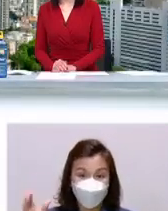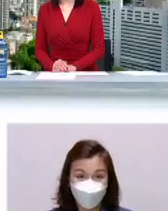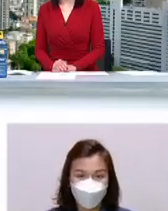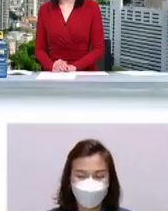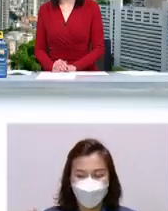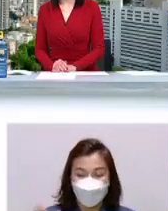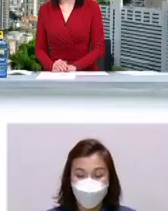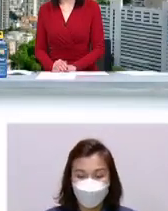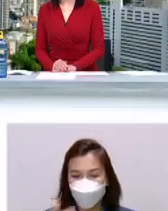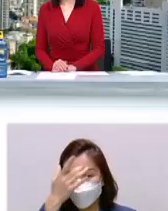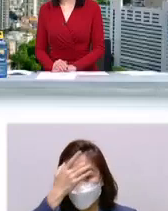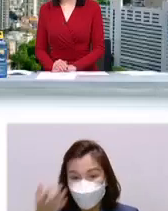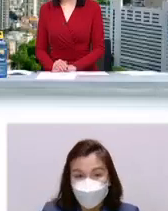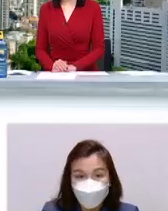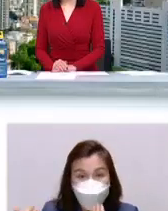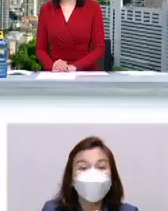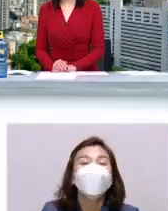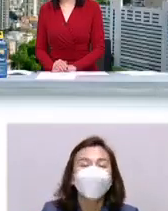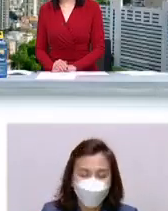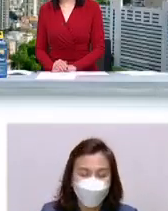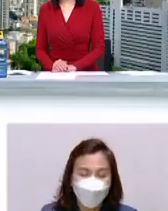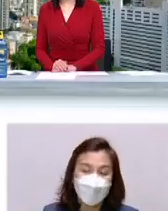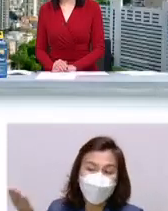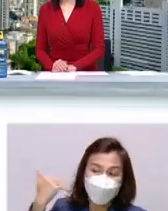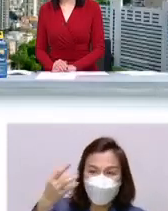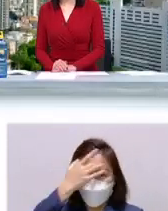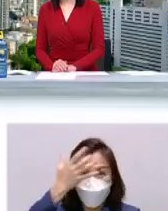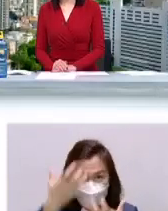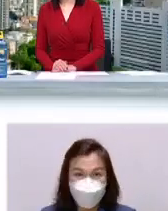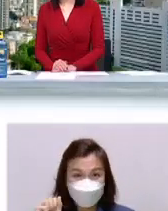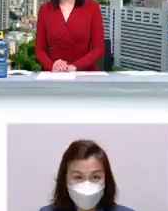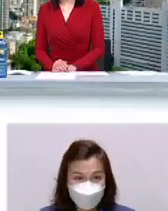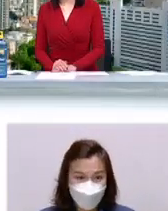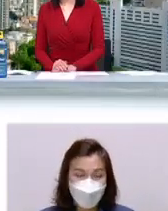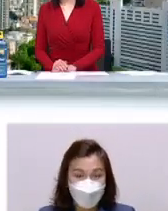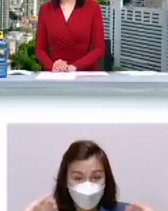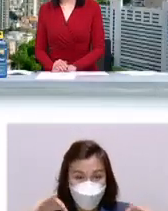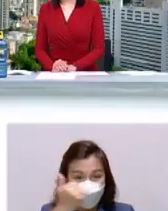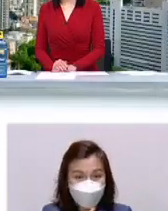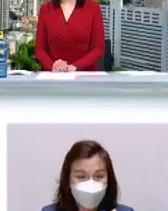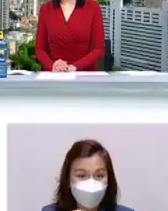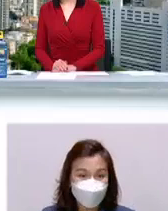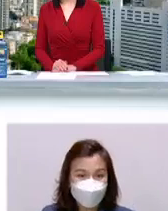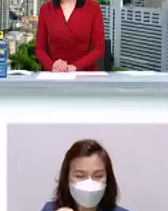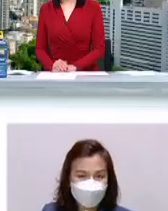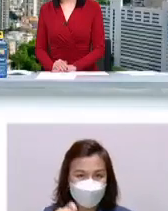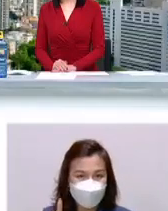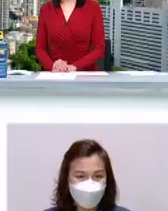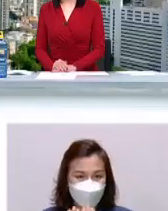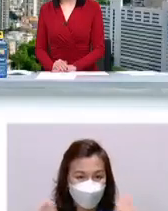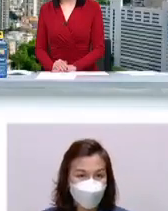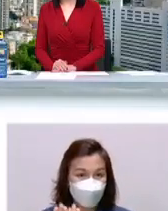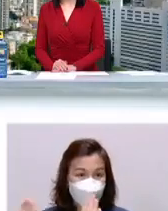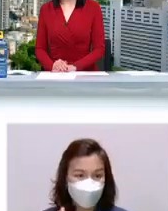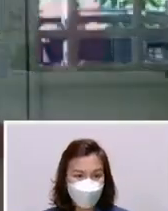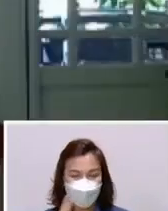ร้ายแรงเท่ากับคอวีสายพันธุ์ gonnaก็คำให้รัฐบาลประเทศนะคะเดินหน้าเปิดเศรษฐกิจต่อไปตามแผนเดิมค่ะติดตามราย